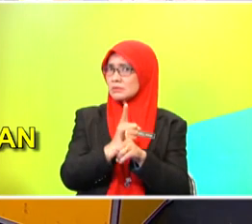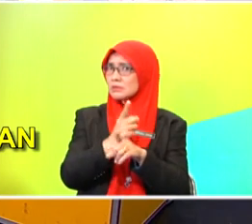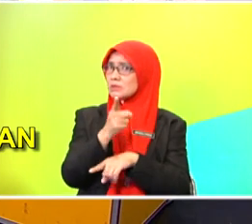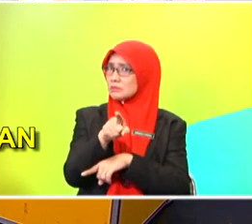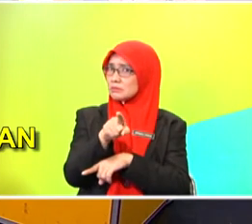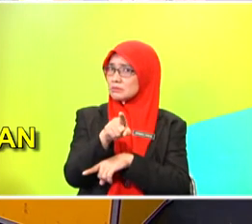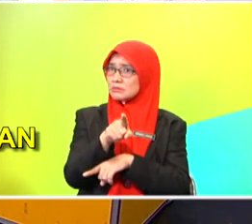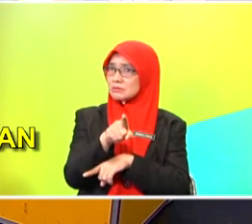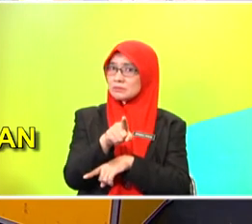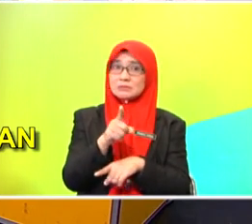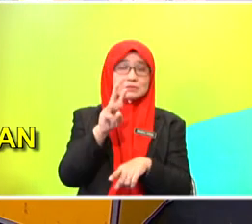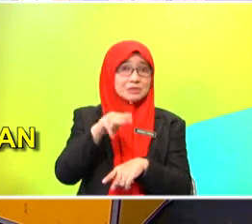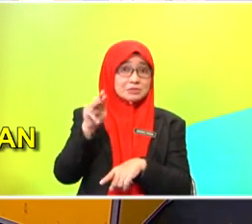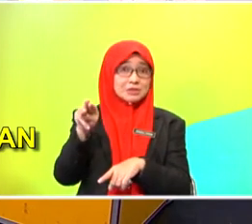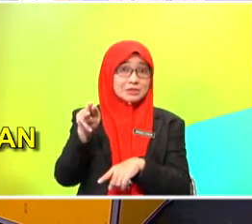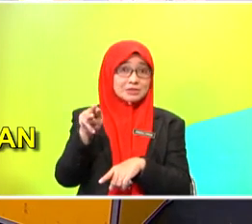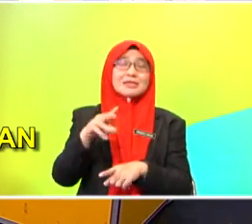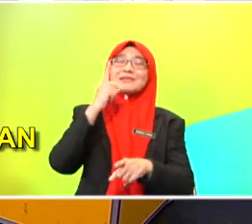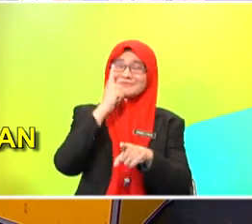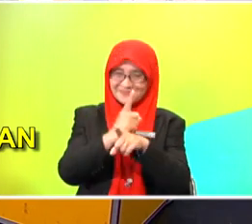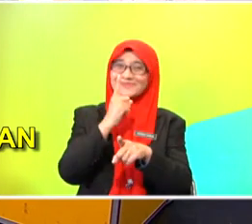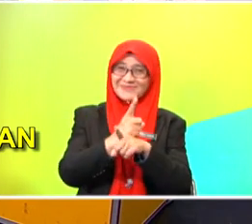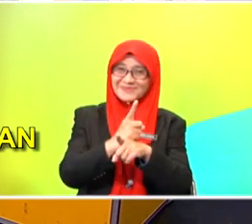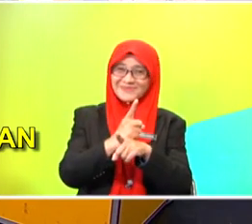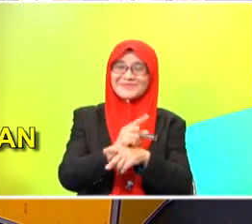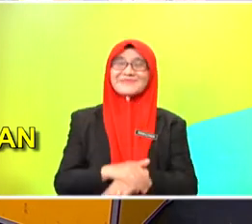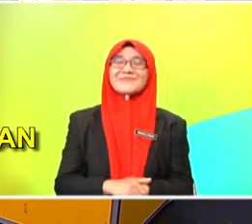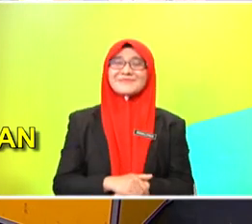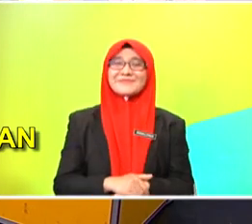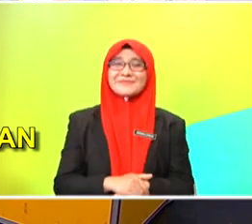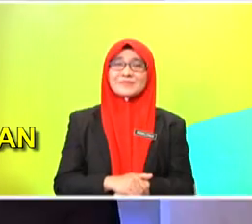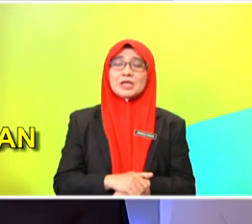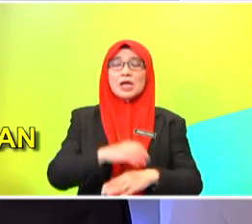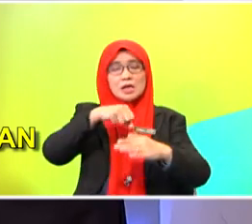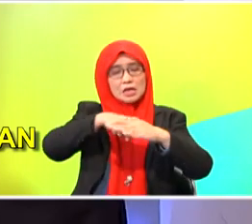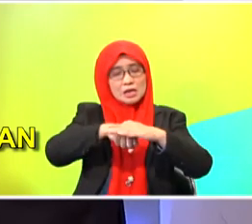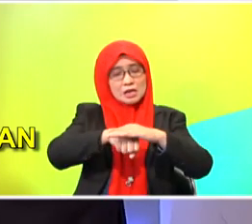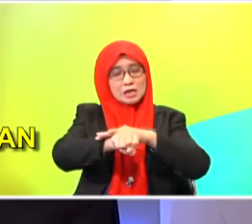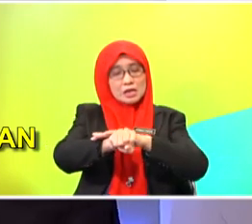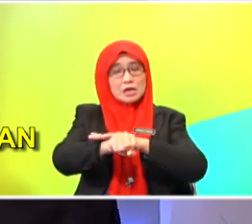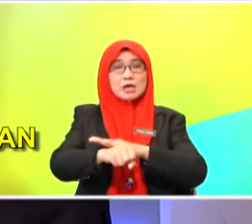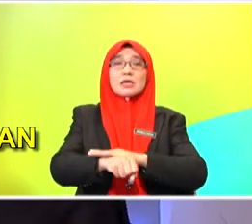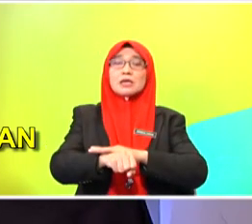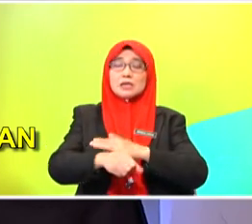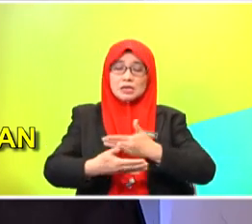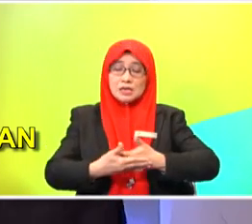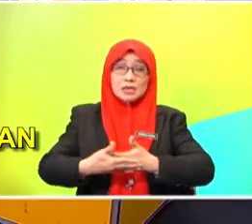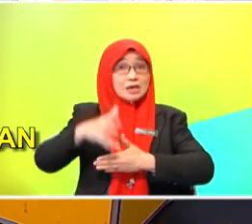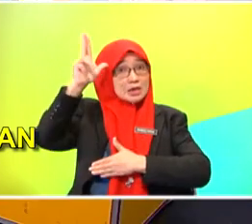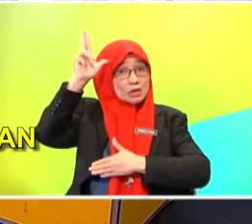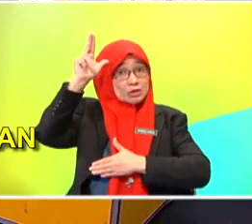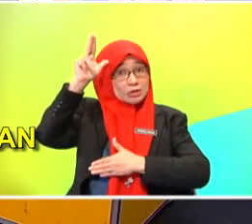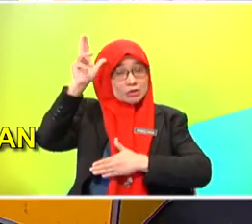Pasti. Murid-murid pasti? Okey, betul, Ria. Jawapannya ialah melahirkan anak. Yeah. Okey, giliran siapa sekarang? Okey,